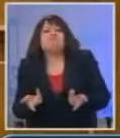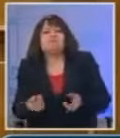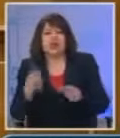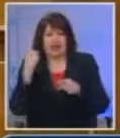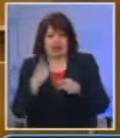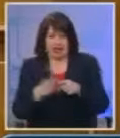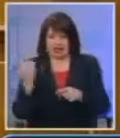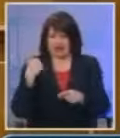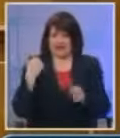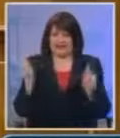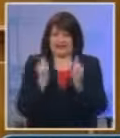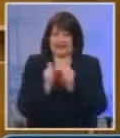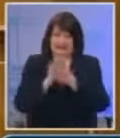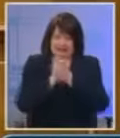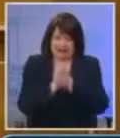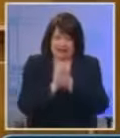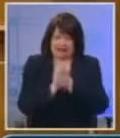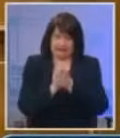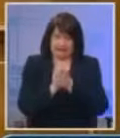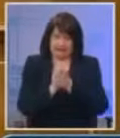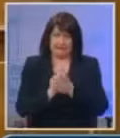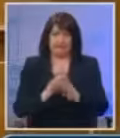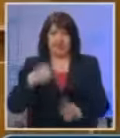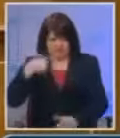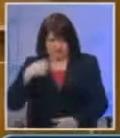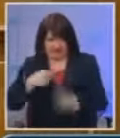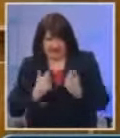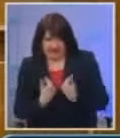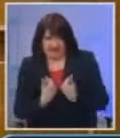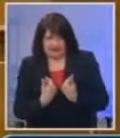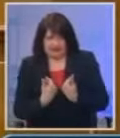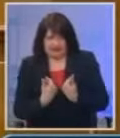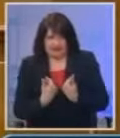Απλά ζητάτε τη συνένεσή μας, υβρίζοντάς μας.